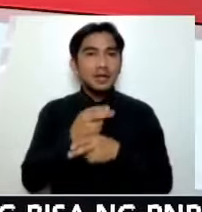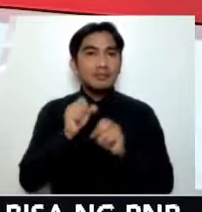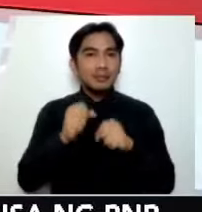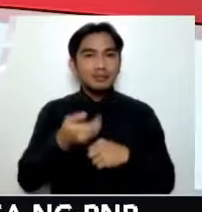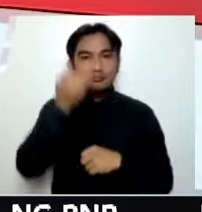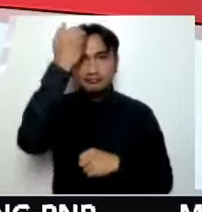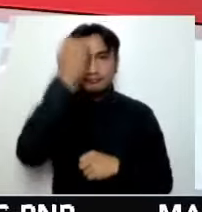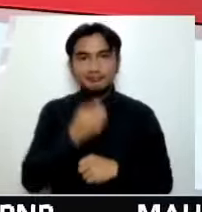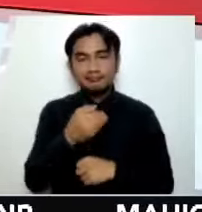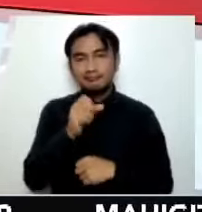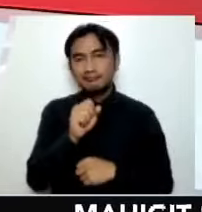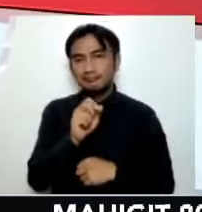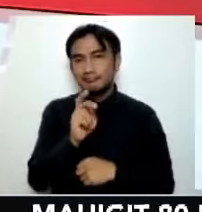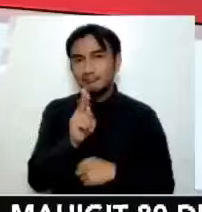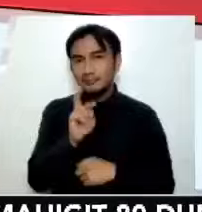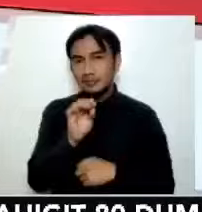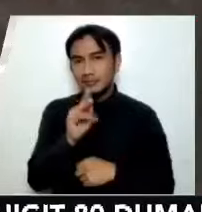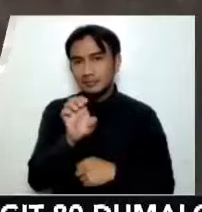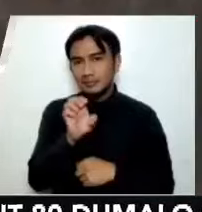Katrina